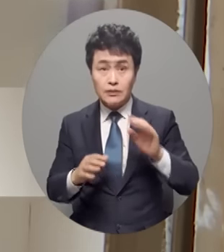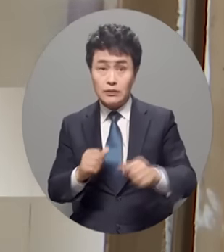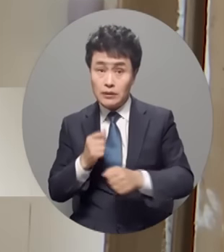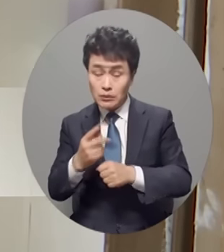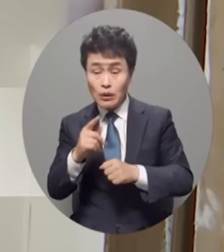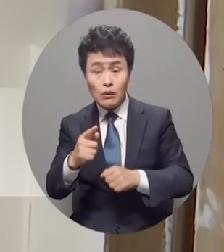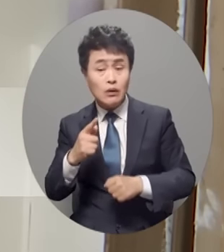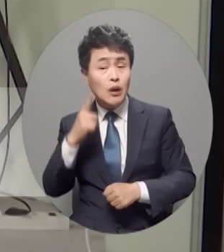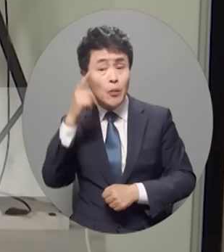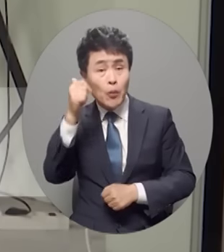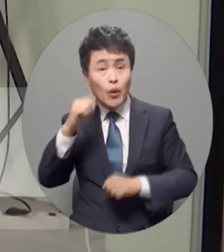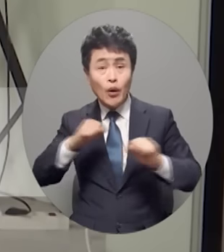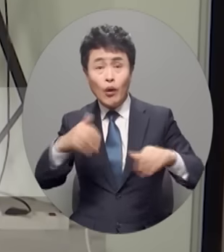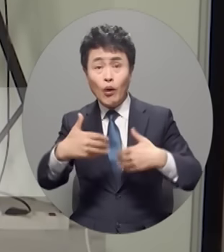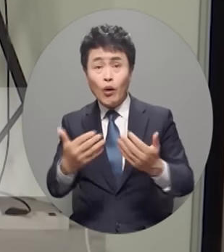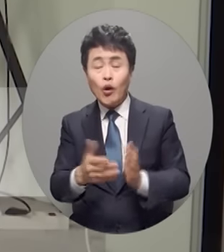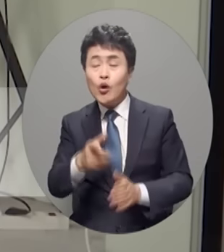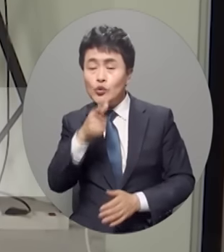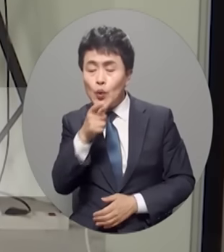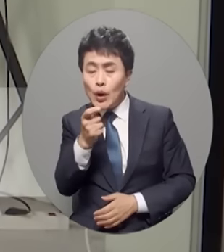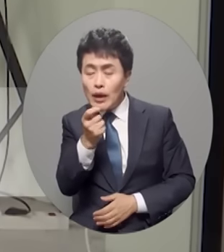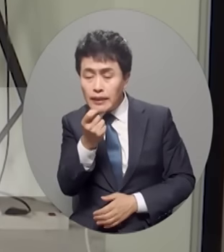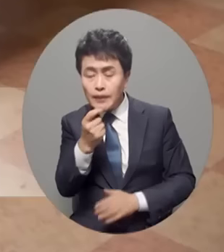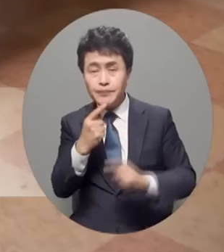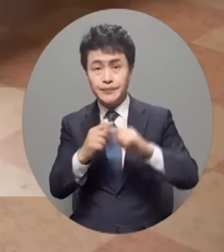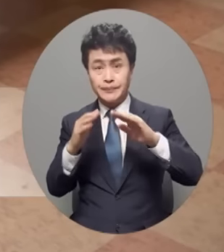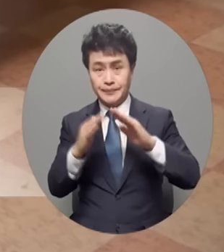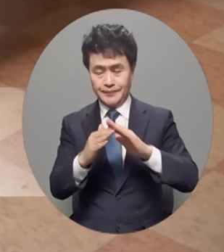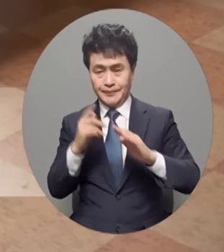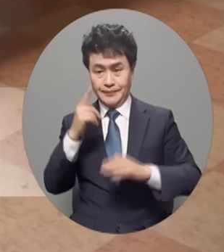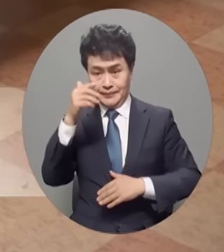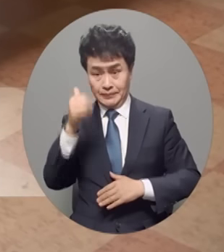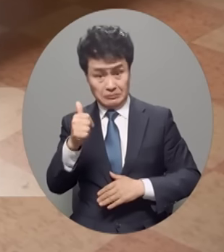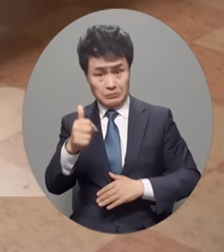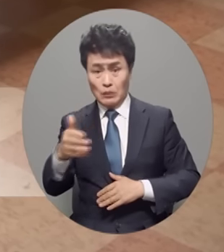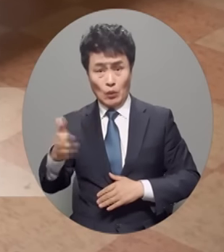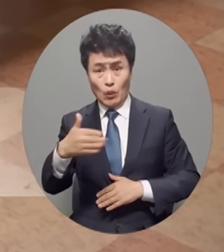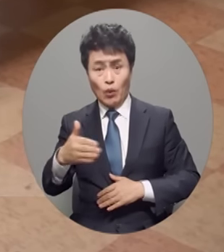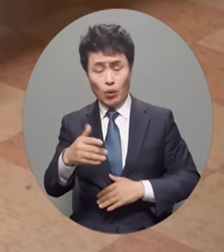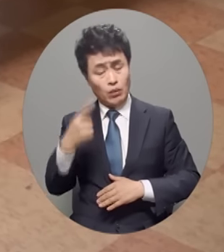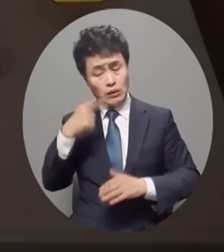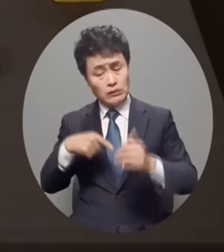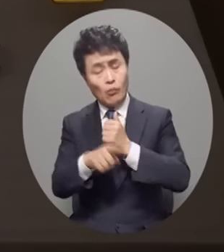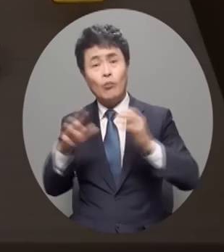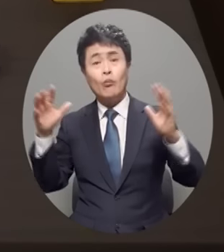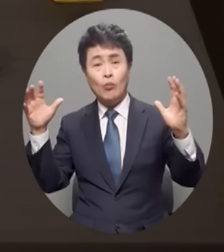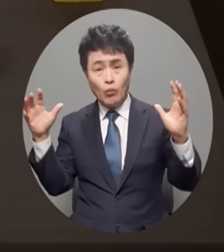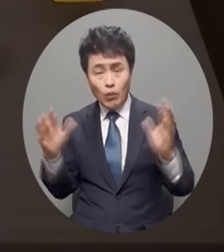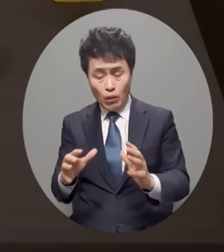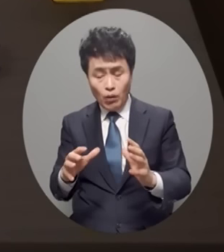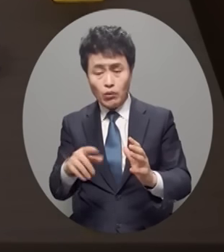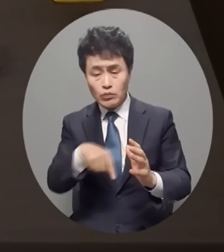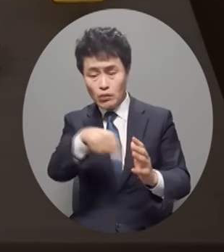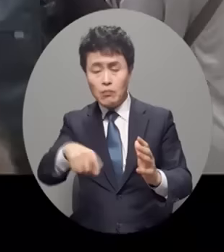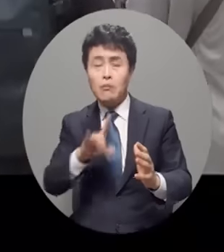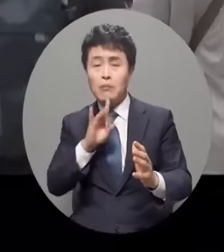목회 활동을 해온 수원의 작은 교회는 담임 목사를 잃고 뜻을 함께하는 성도들만 지키고